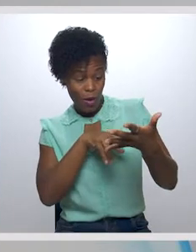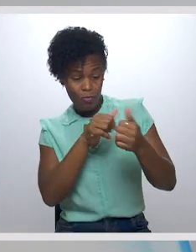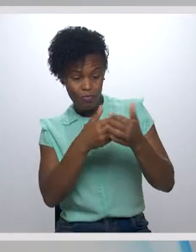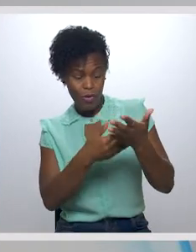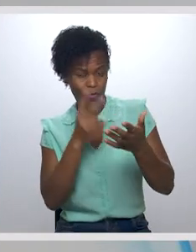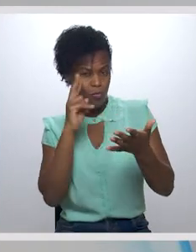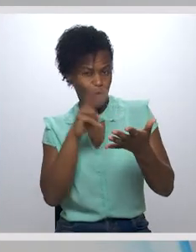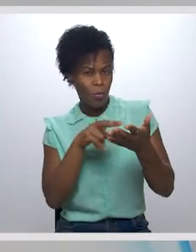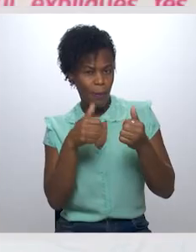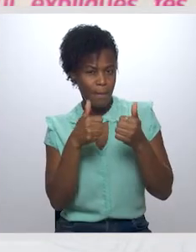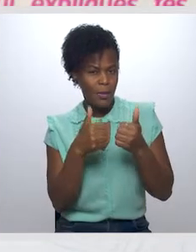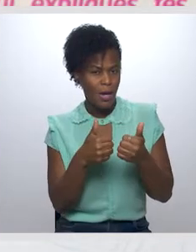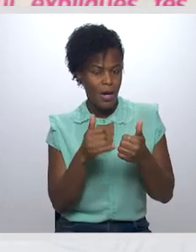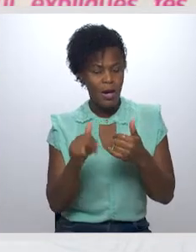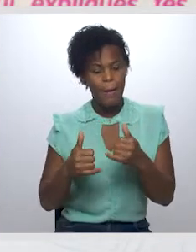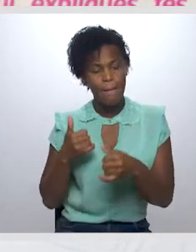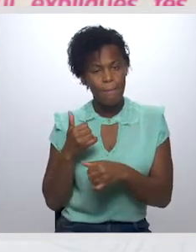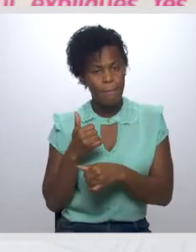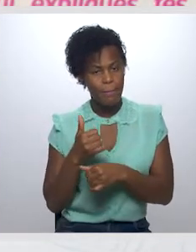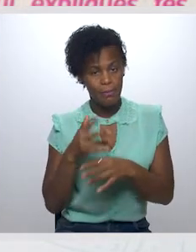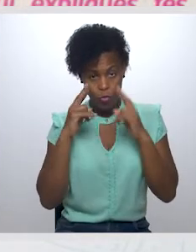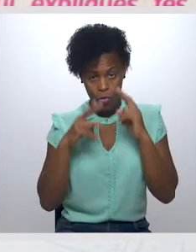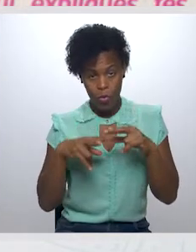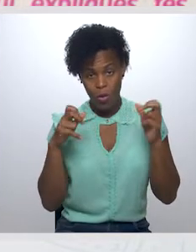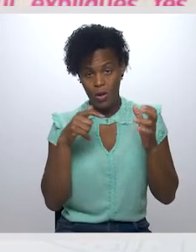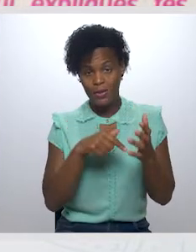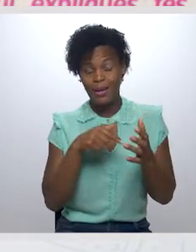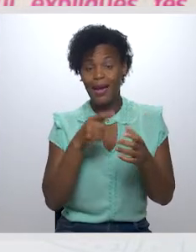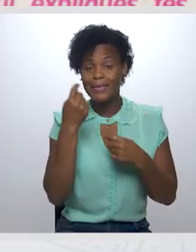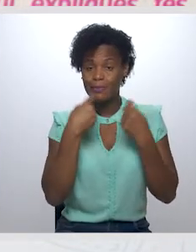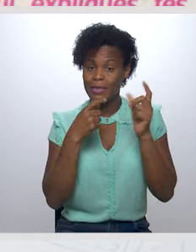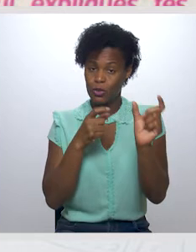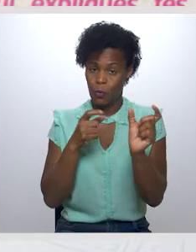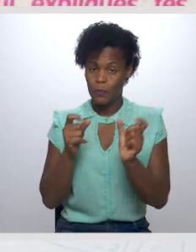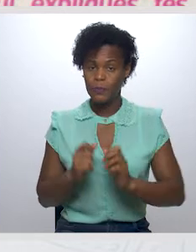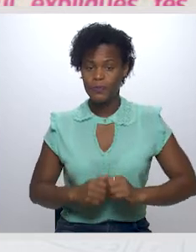document et trouvez-moi ces expressions.